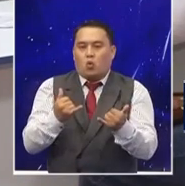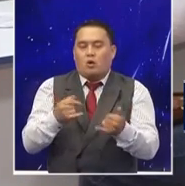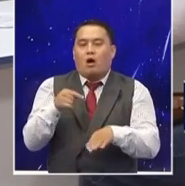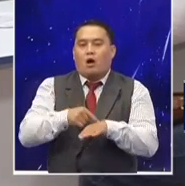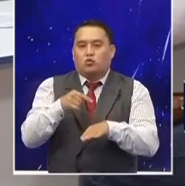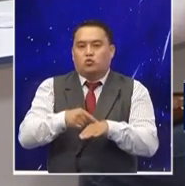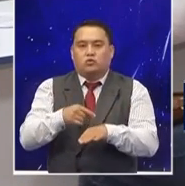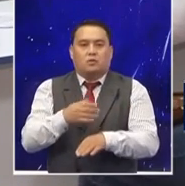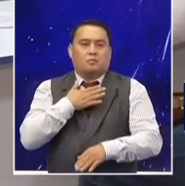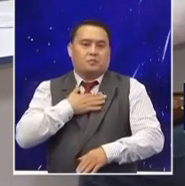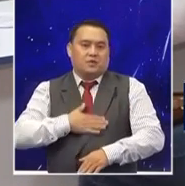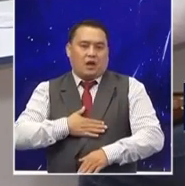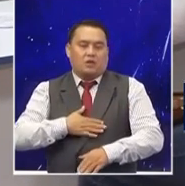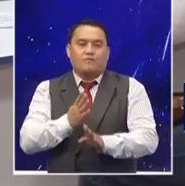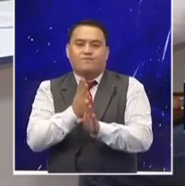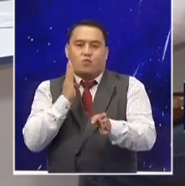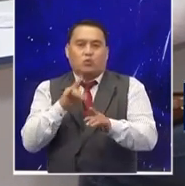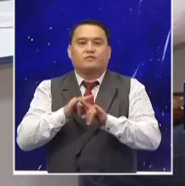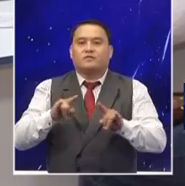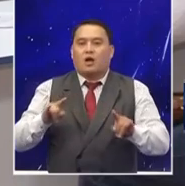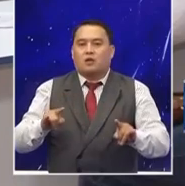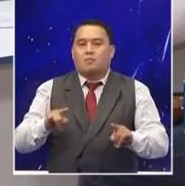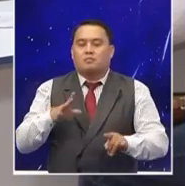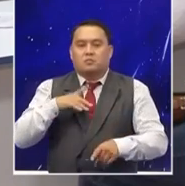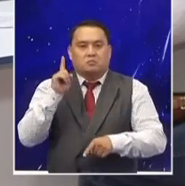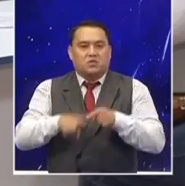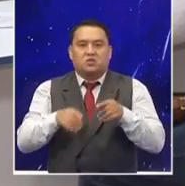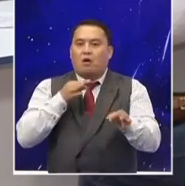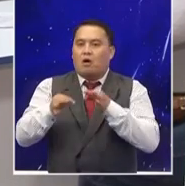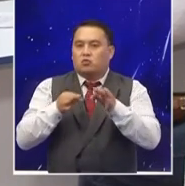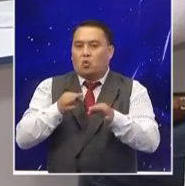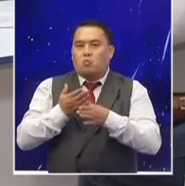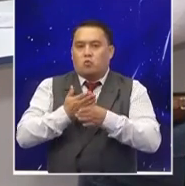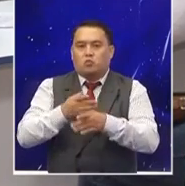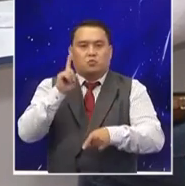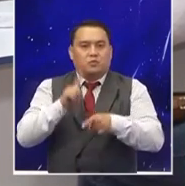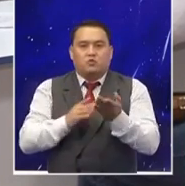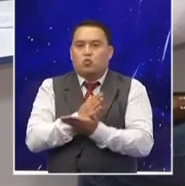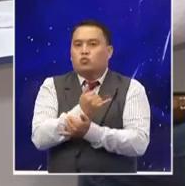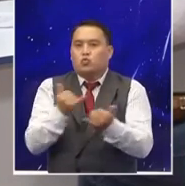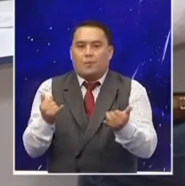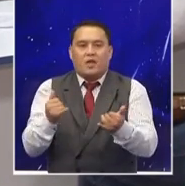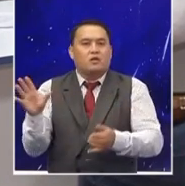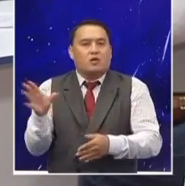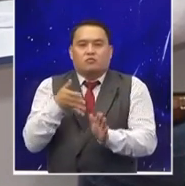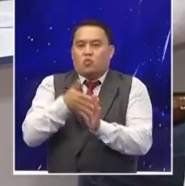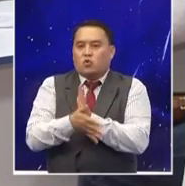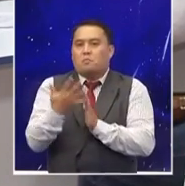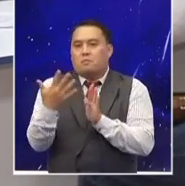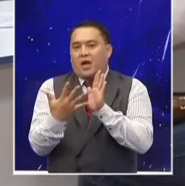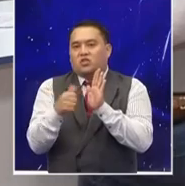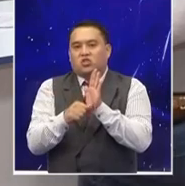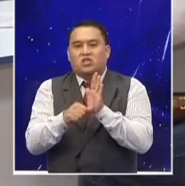пришла сюда чтобы поставить ребенка в очередь в детский сад меня быстро проконсультировали и оказали необходимую услугу на все ушло около пяти-шести